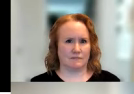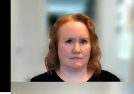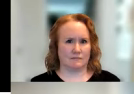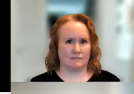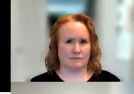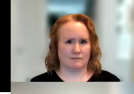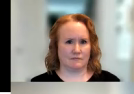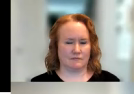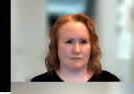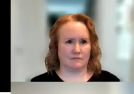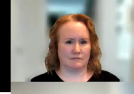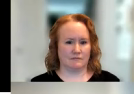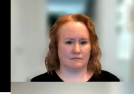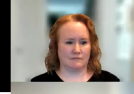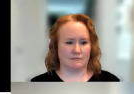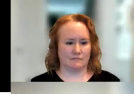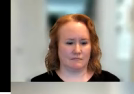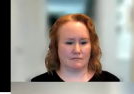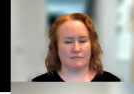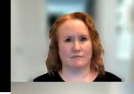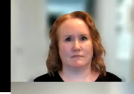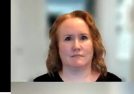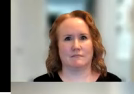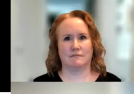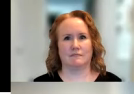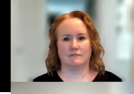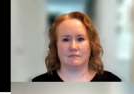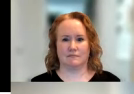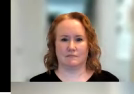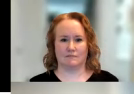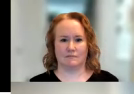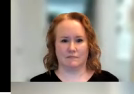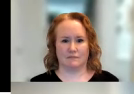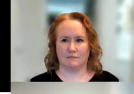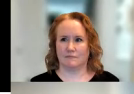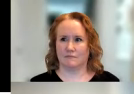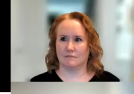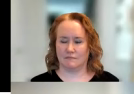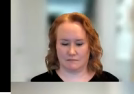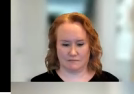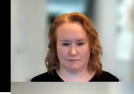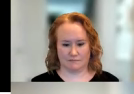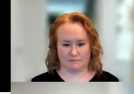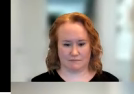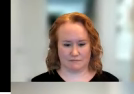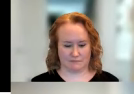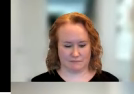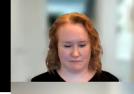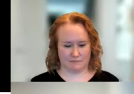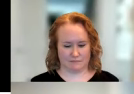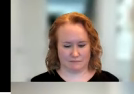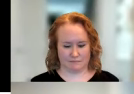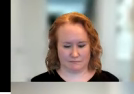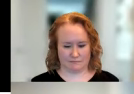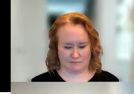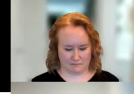Direktivets hovedformål å sørge for at medlemslandets regler om tilgjengelighet skal være like for visse varer og tjenester, slik at det ikke skaper unødvendig